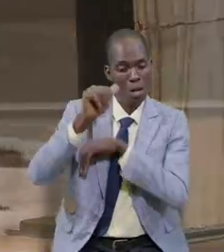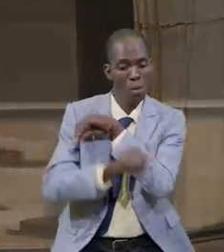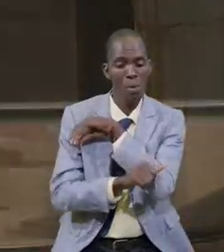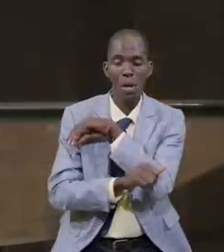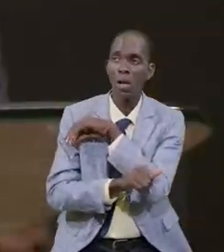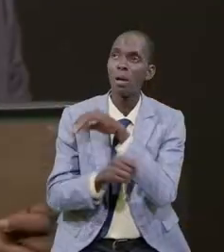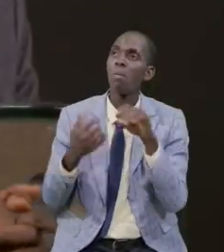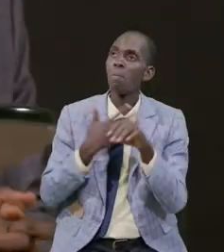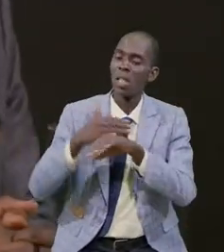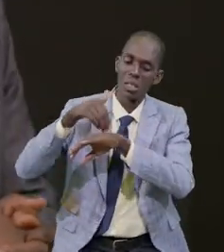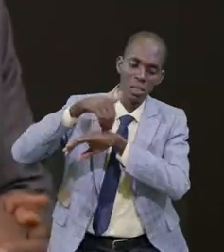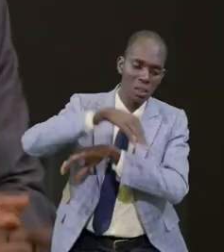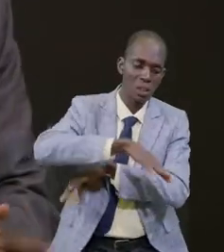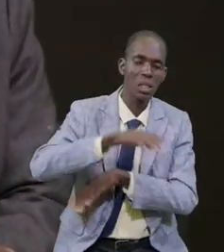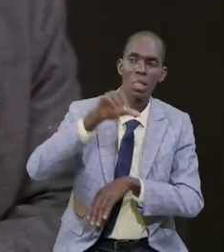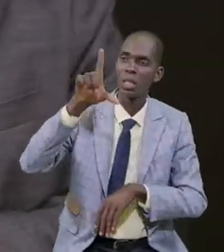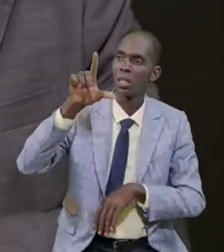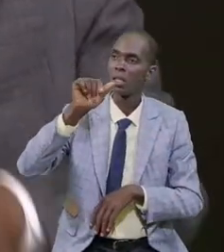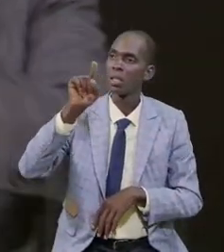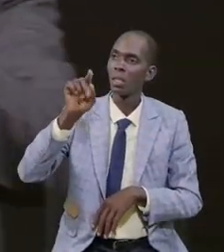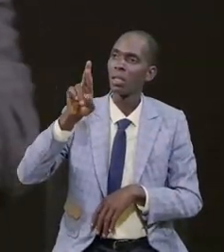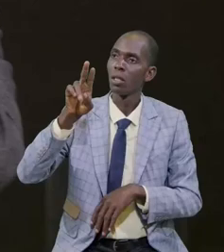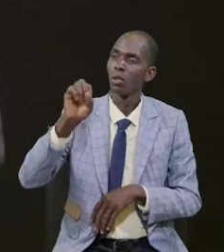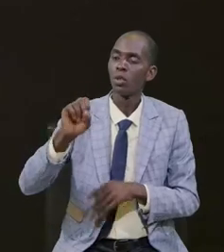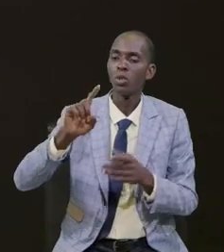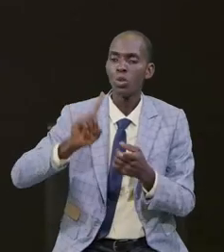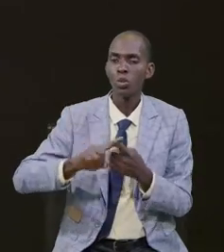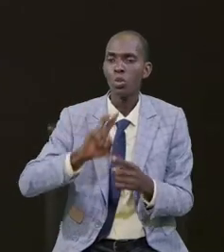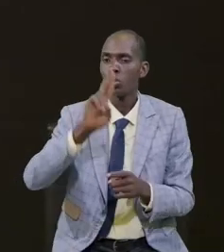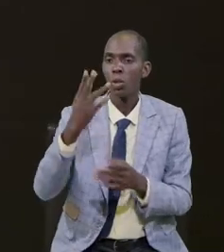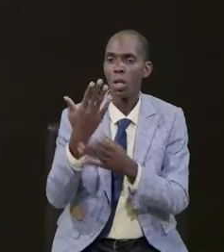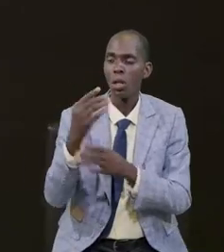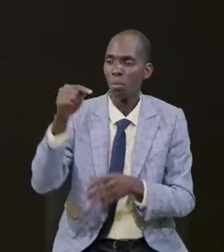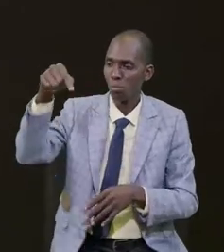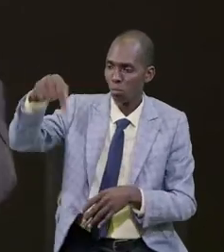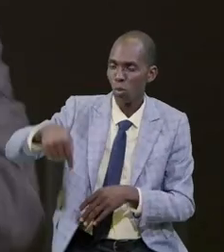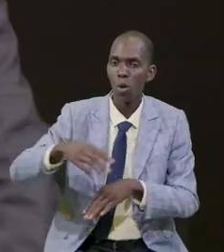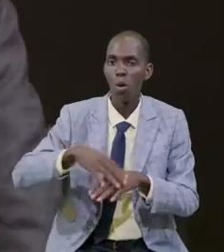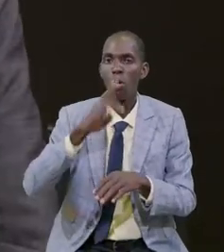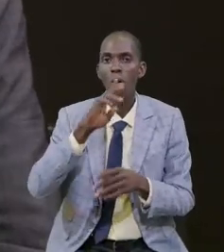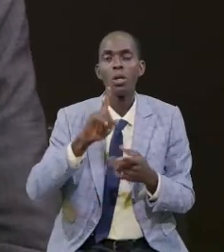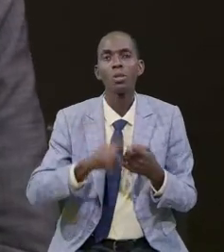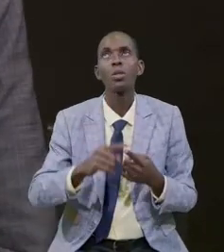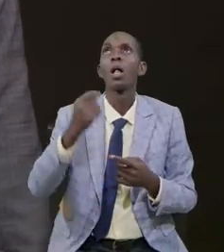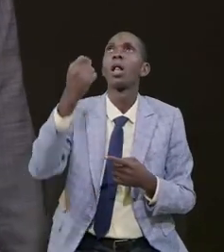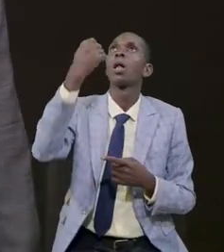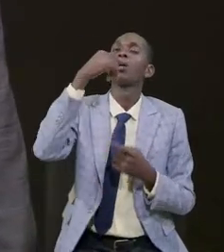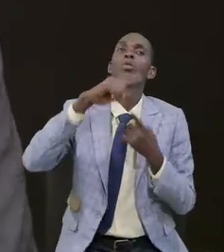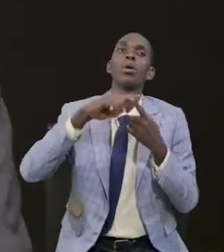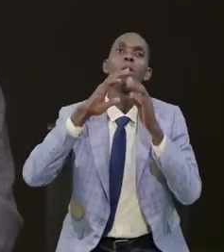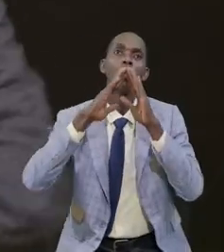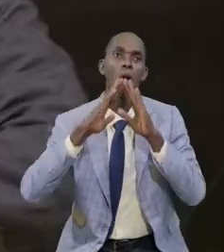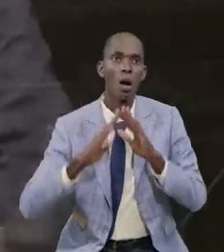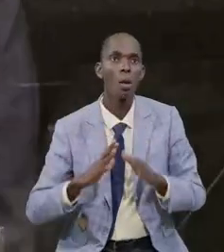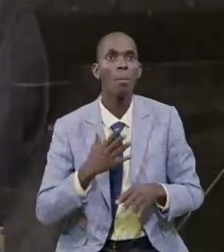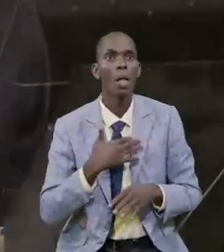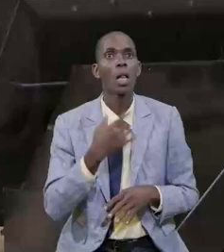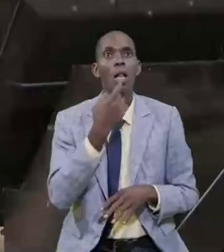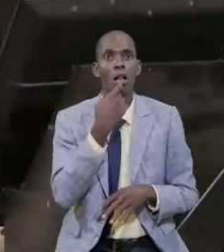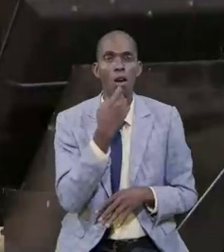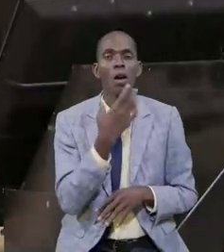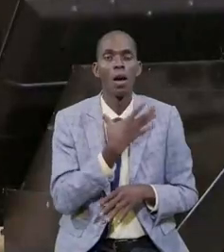aller tremper son doigt dans l'eau, pour venir rafraîchir ma langue